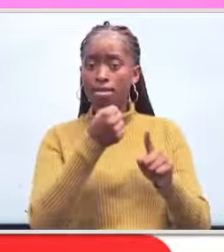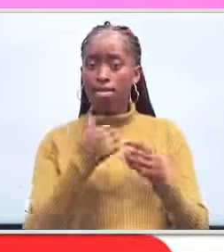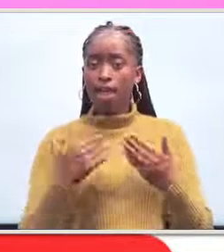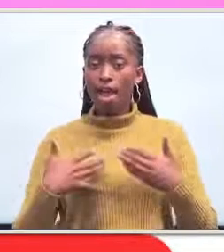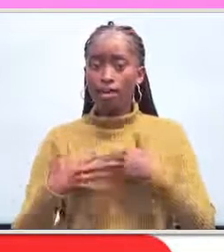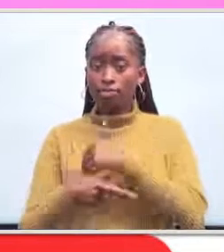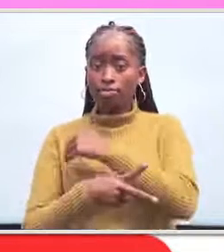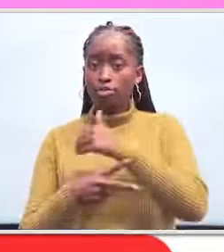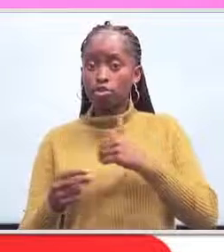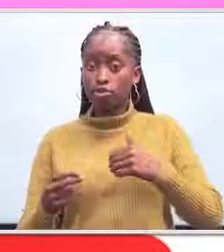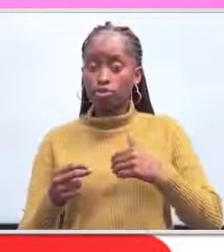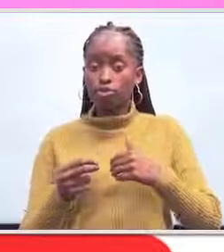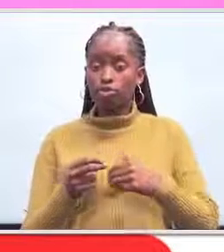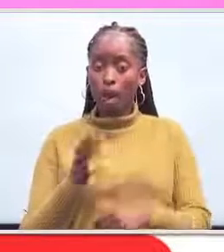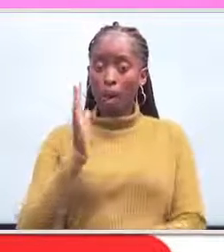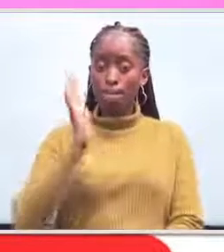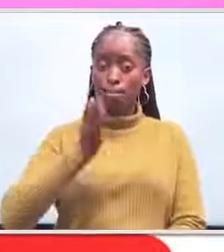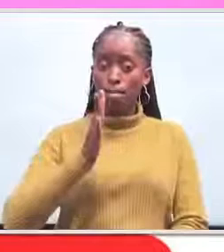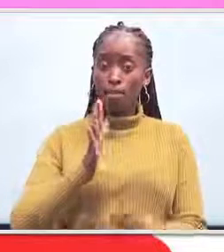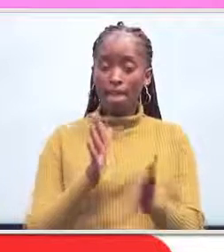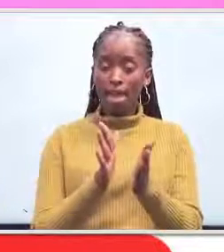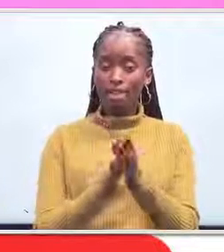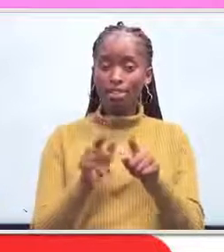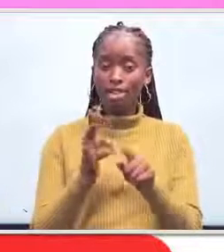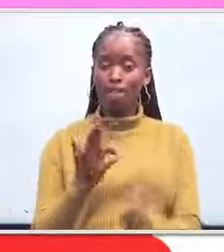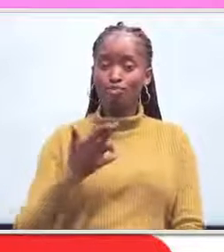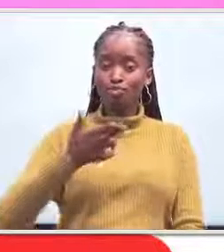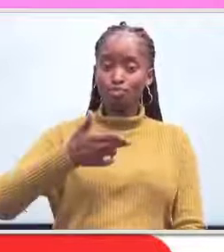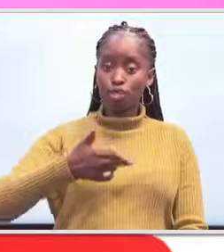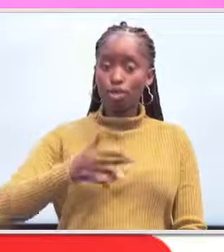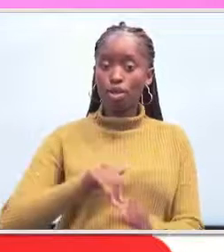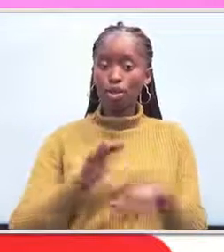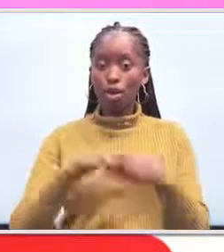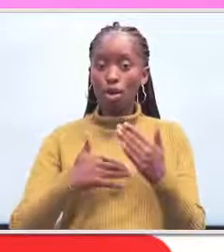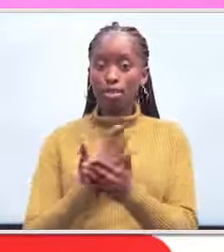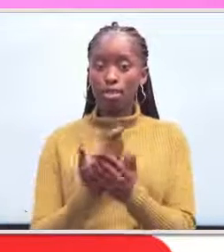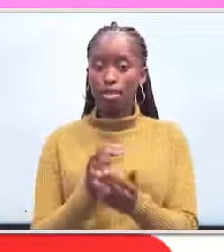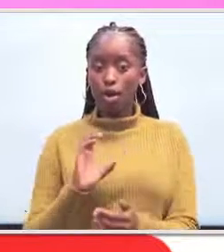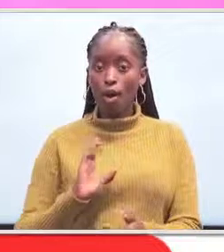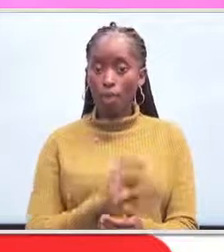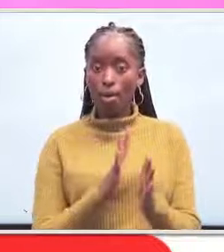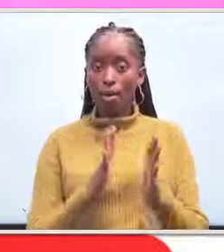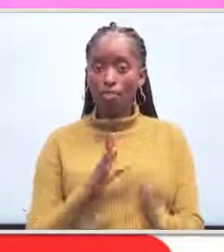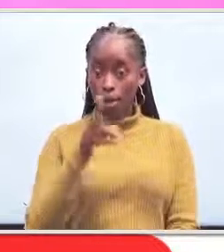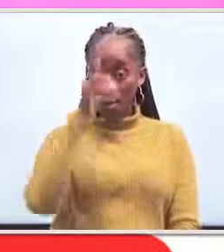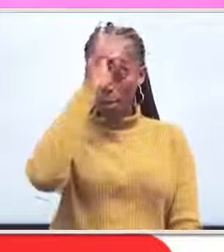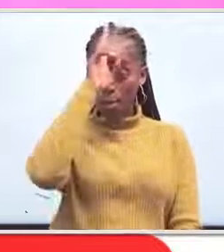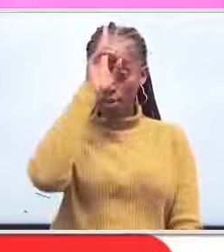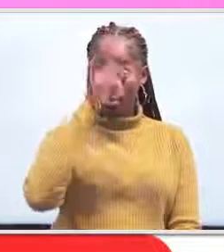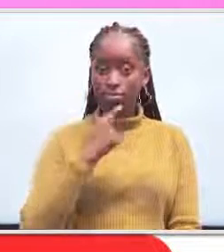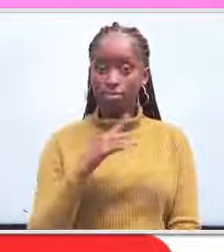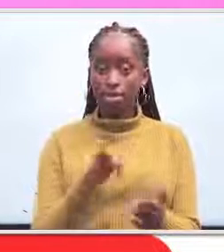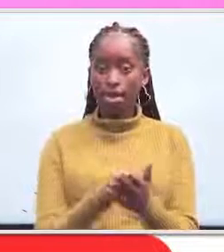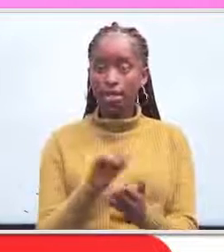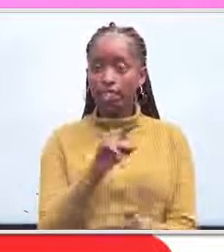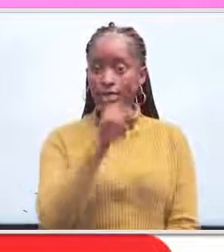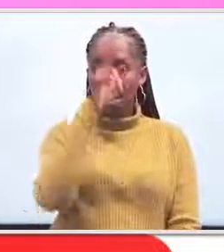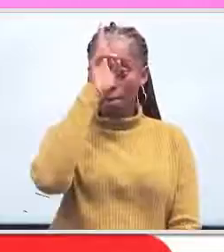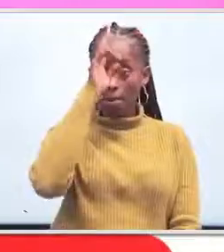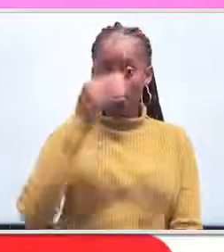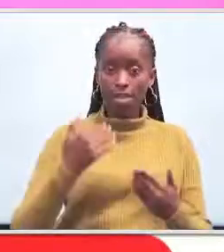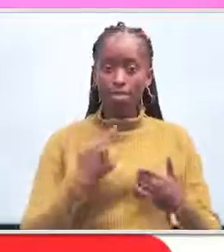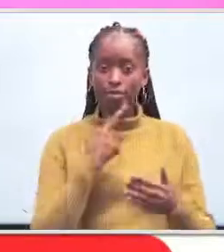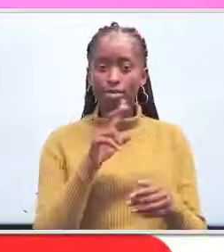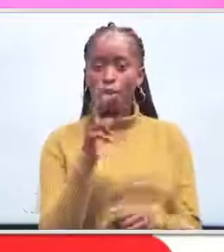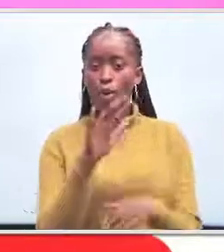petroli kama tishio ili kutekeleza wizi wa mabavu, kulingana na kamanda wa polisi kaunti ya Murang’a David Kainga. Polisi wamekuwa kimsaka